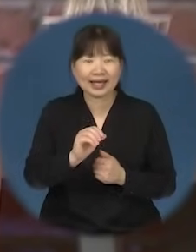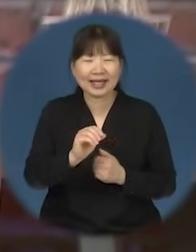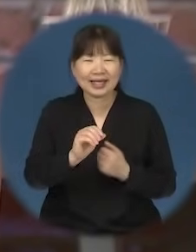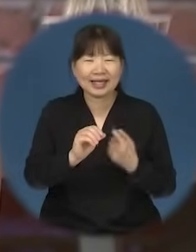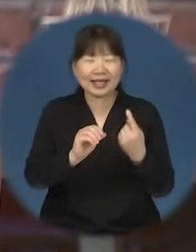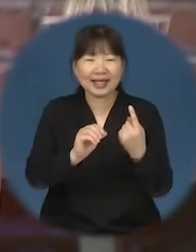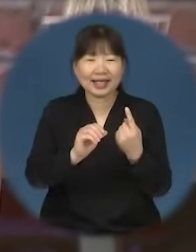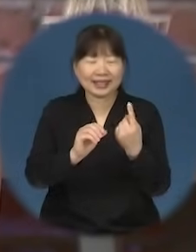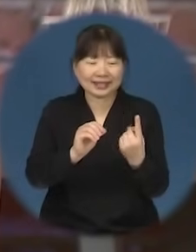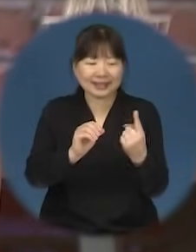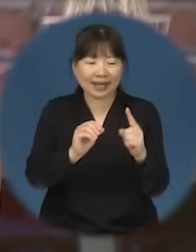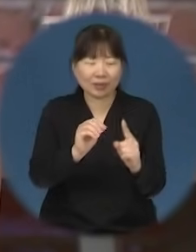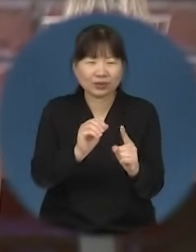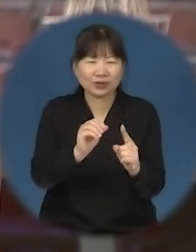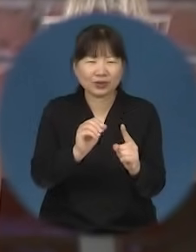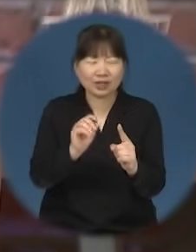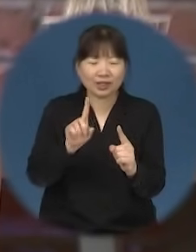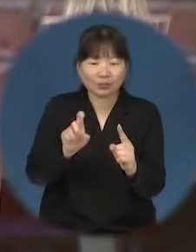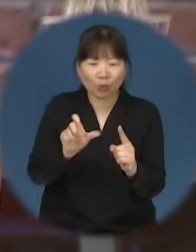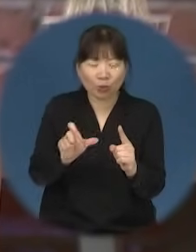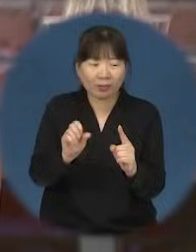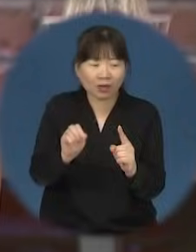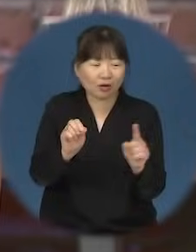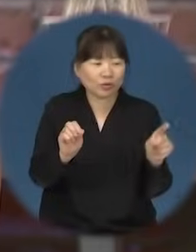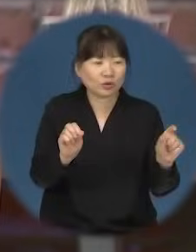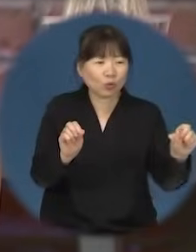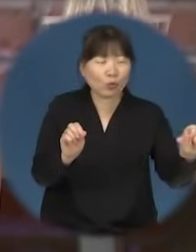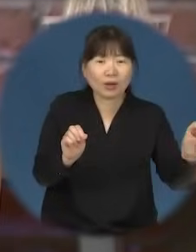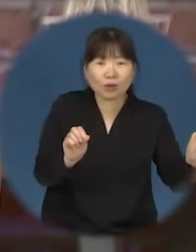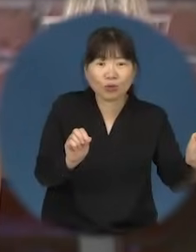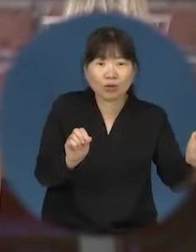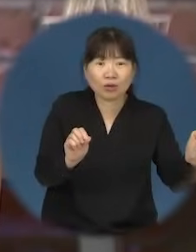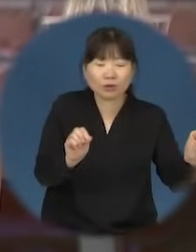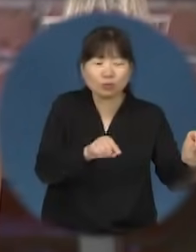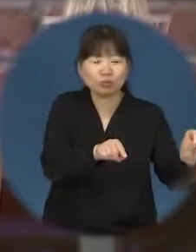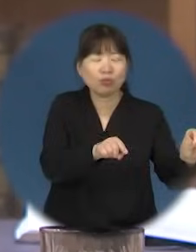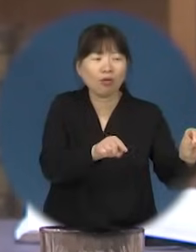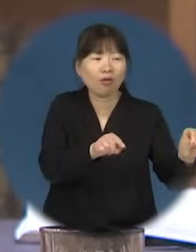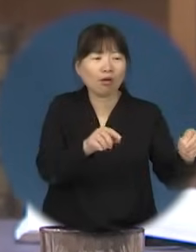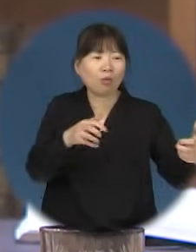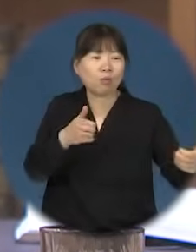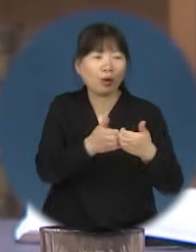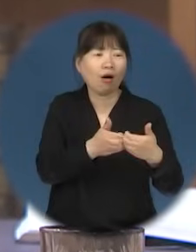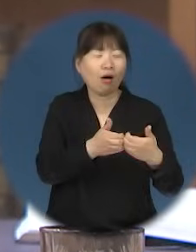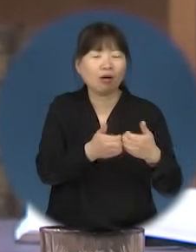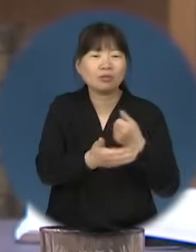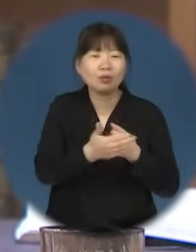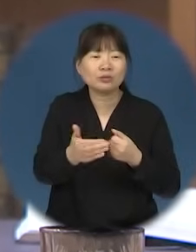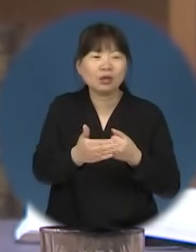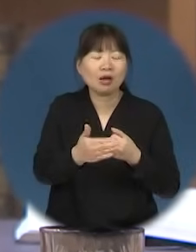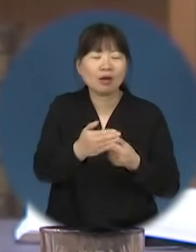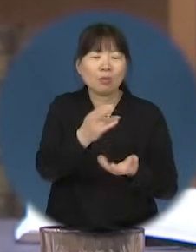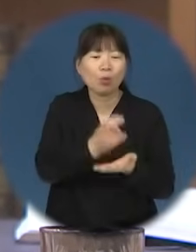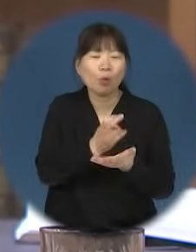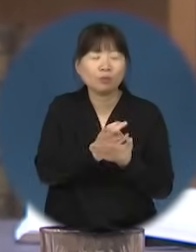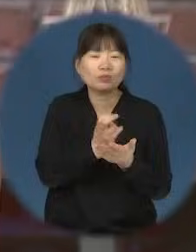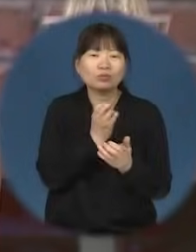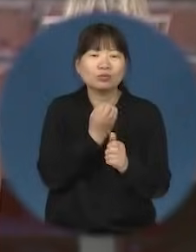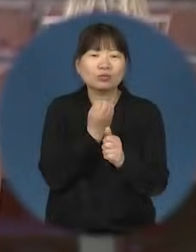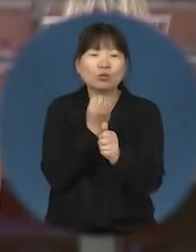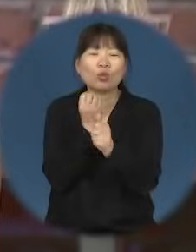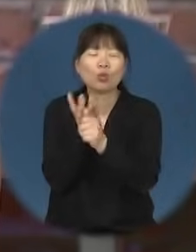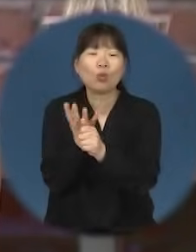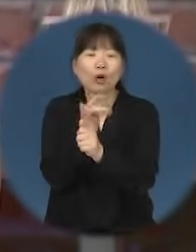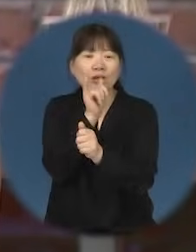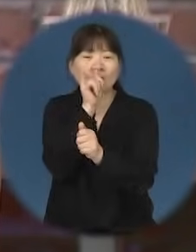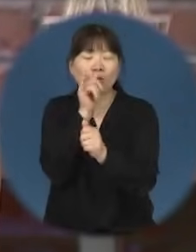둬서 15만 원이고 여기는 5만 원이고 하면 이제 둘이 충돌할 거잖아요. 법적 분쟁이 생기죠. 그렇죠. 그렇죠. 예, 예. 그러면